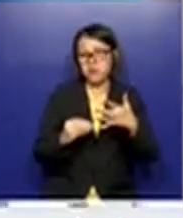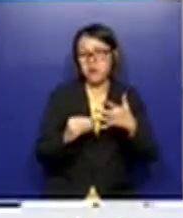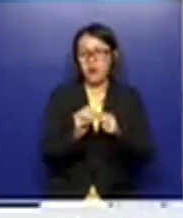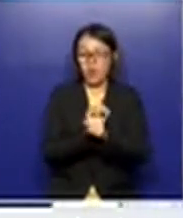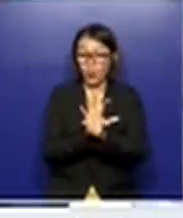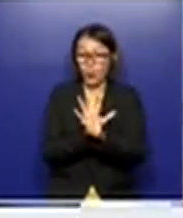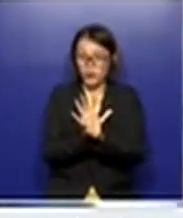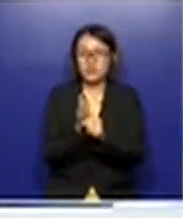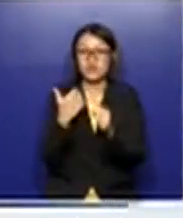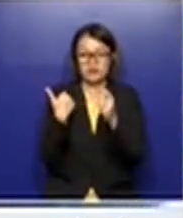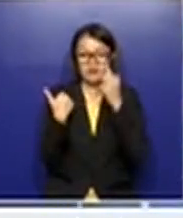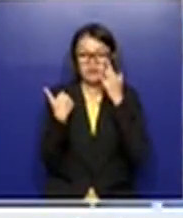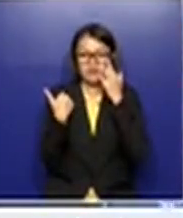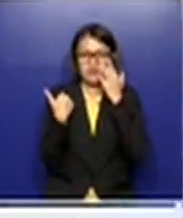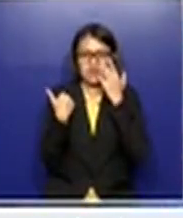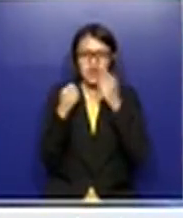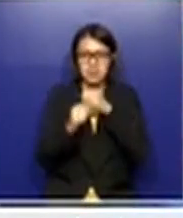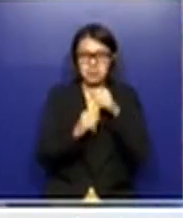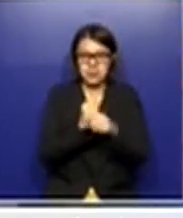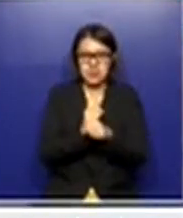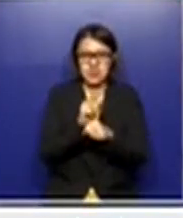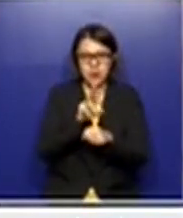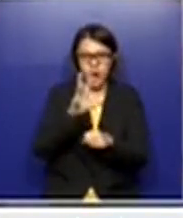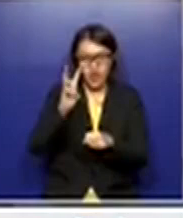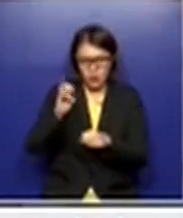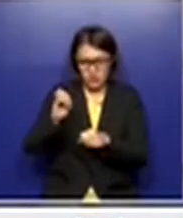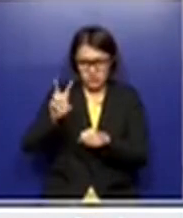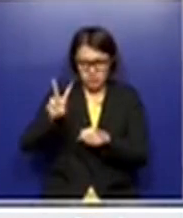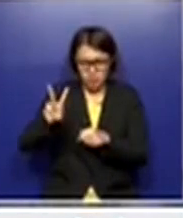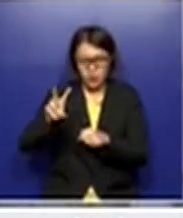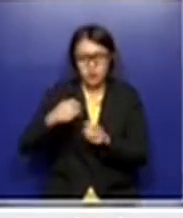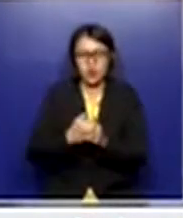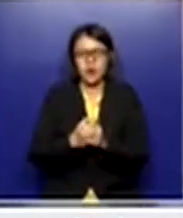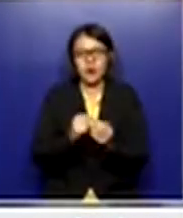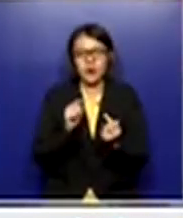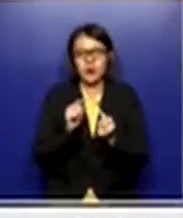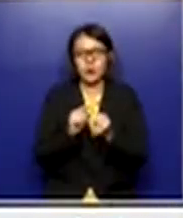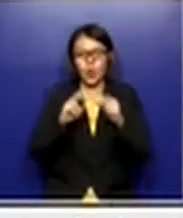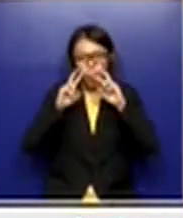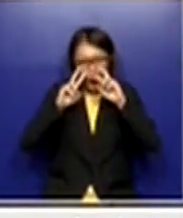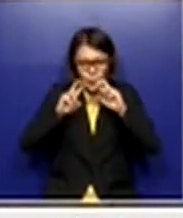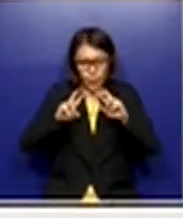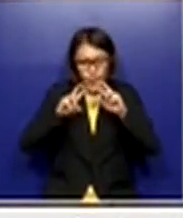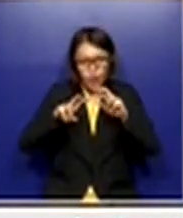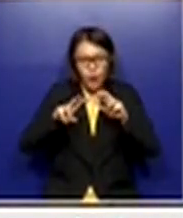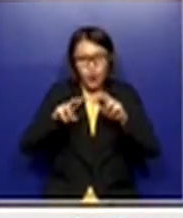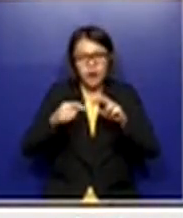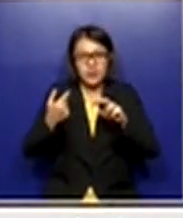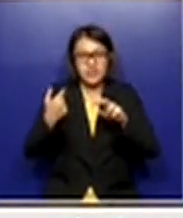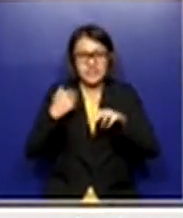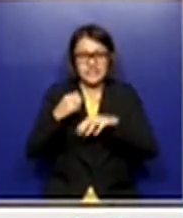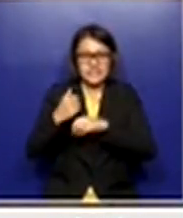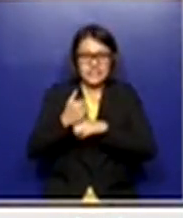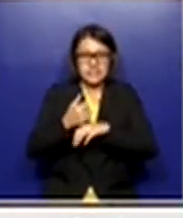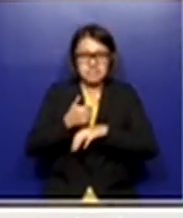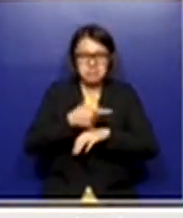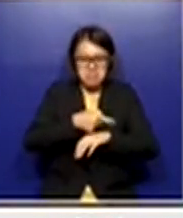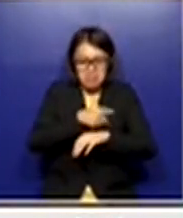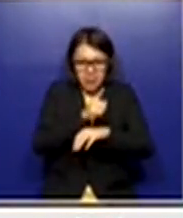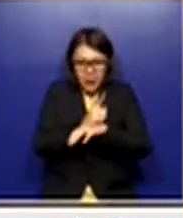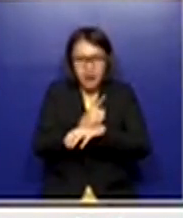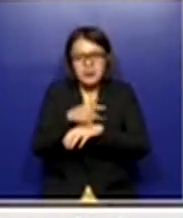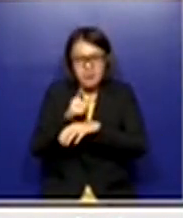ะช่วงข่าวนะคะอย่างของปี62ปีที่แล้วเนี่ยรายการวิเคราะห์สดเรื่องศึกชิงประธานสภาผู้แทนนั้น